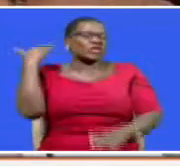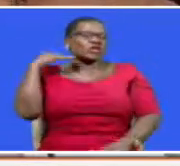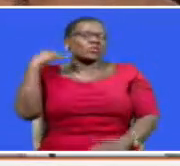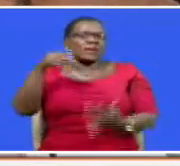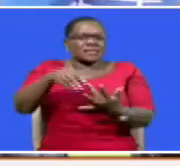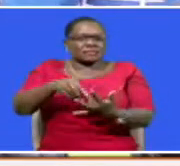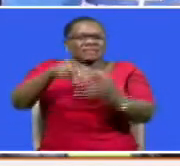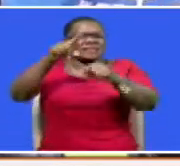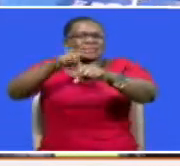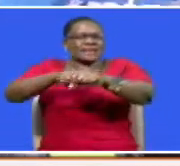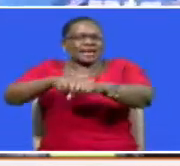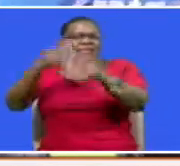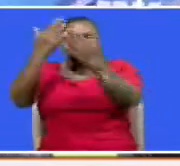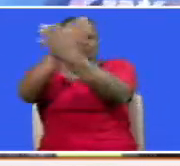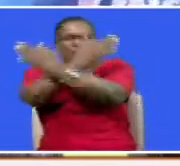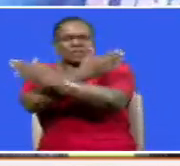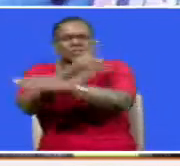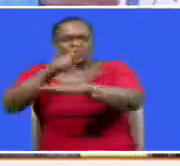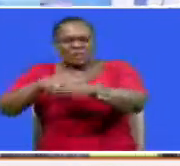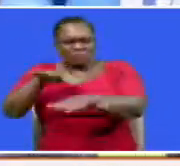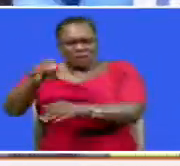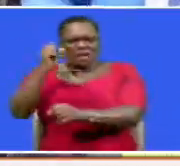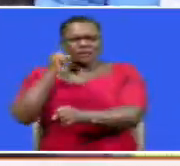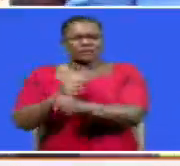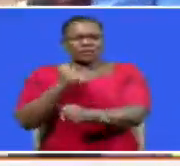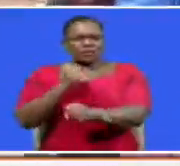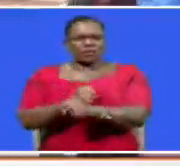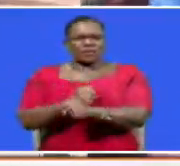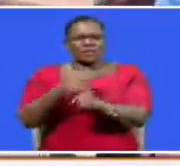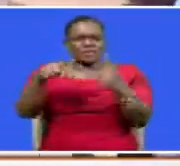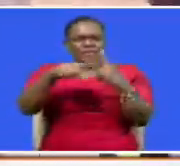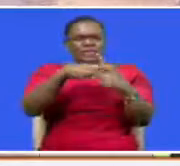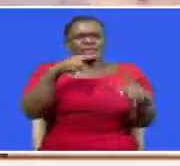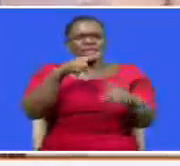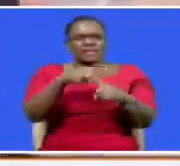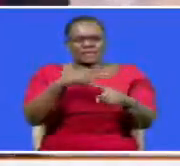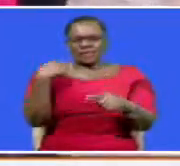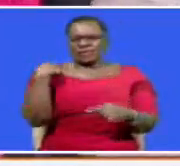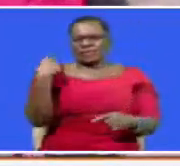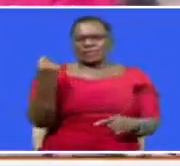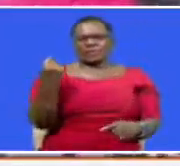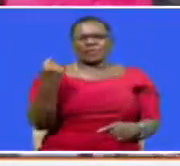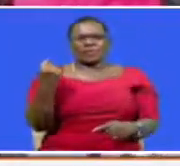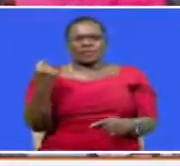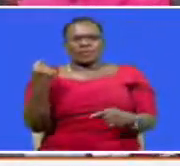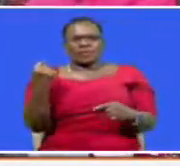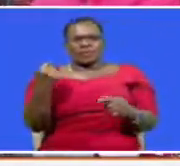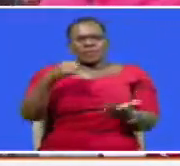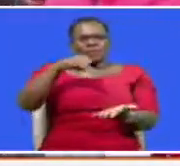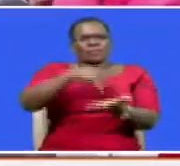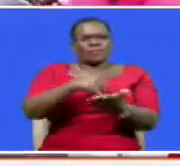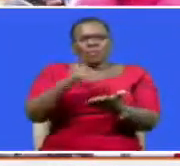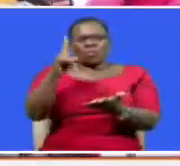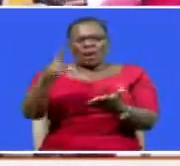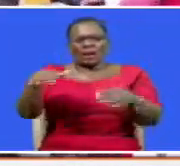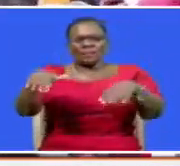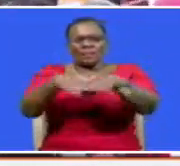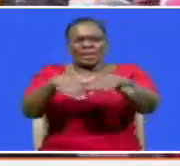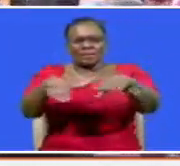haswa nyakati za usiku wanapokuwa kazini. Mauaji ya hivi karibuni yanayohusu mmoja